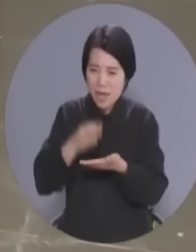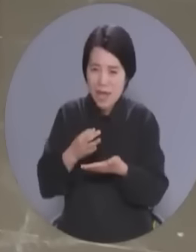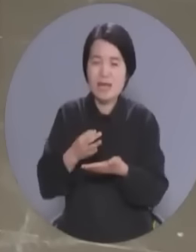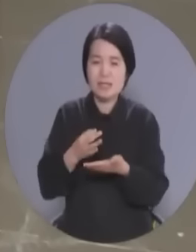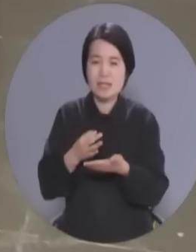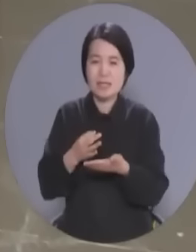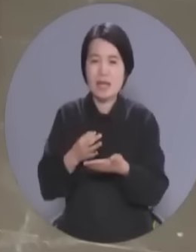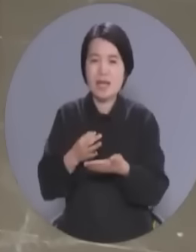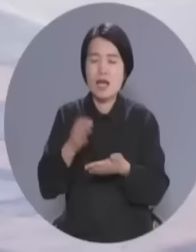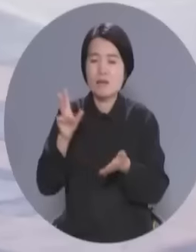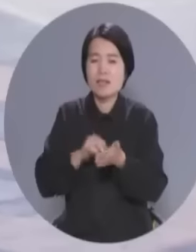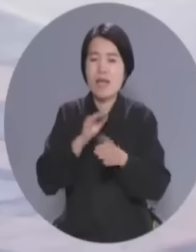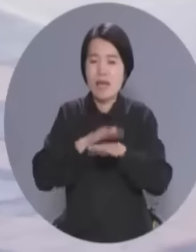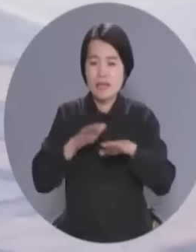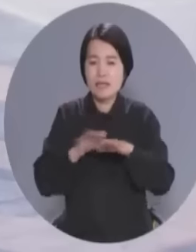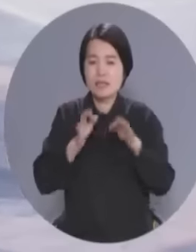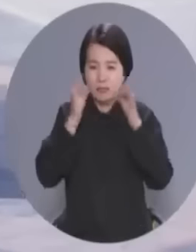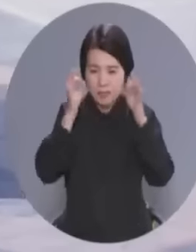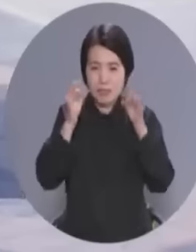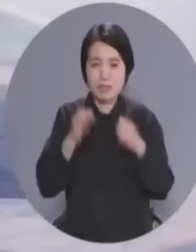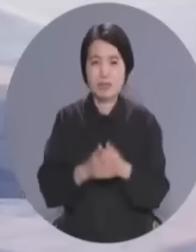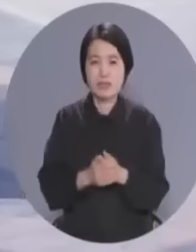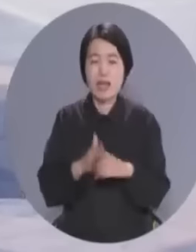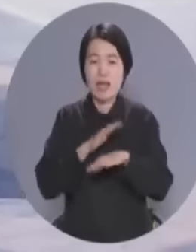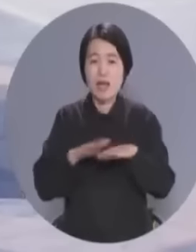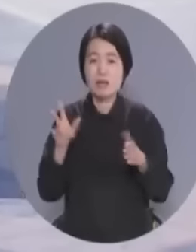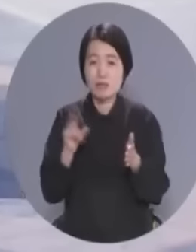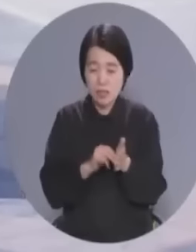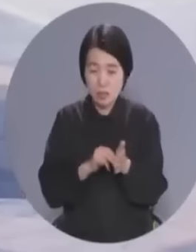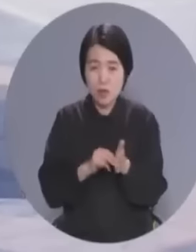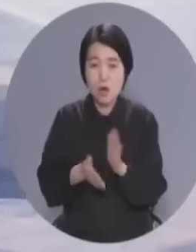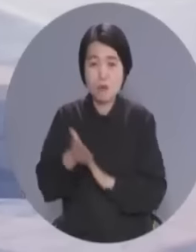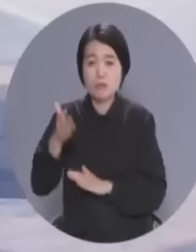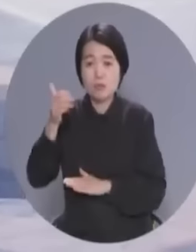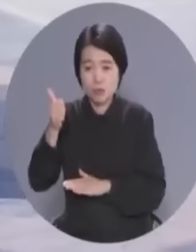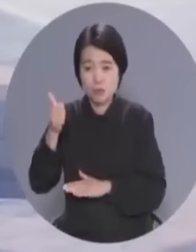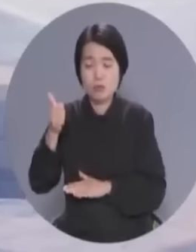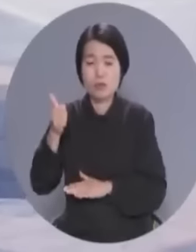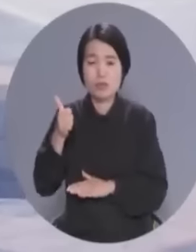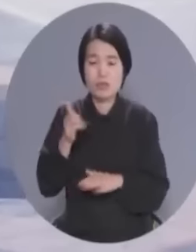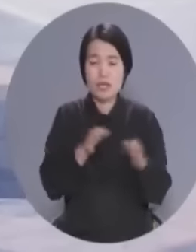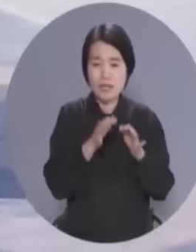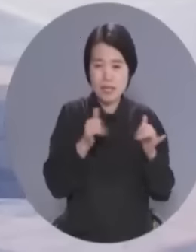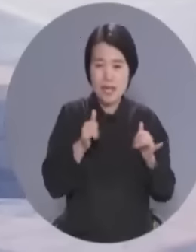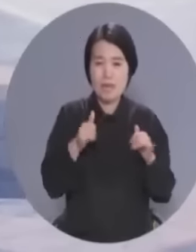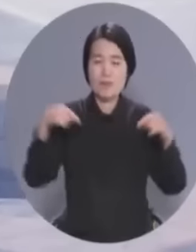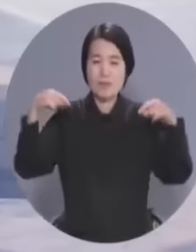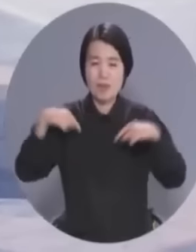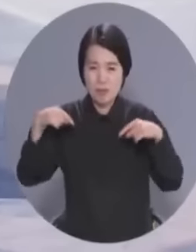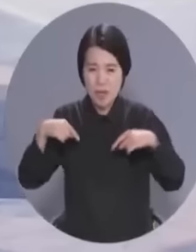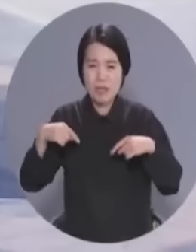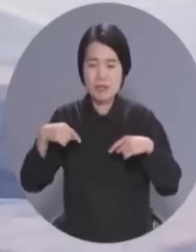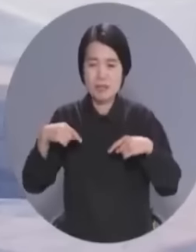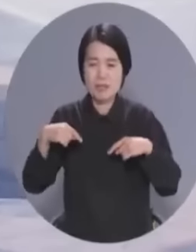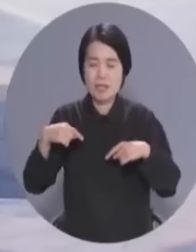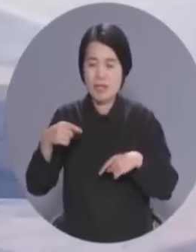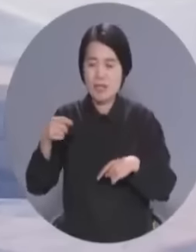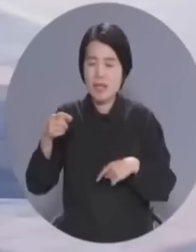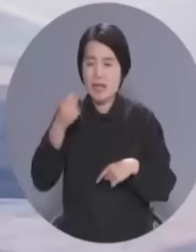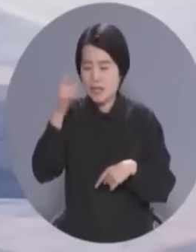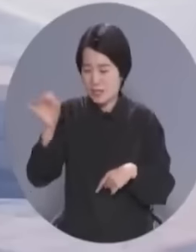구상입니다. 그래도 우리 자구책으로 우리 자체적으로 우리 그 건물주들이 협의를 해서 그렇게라도